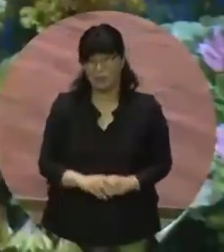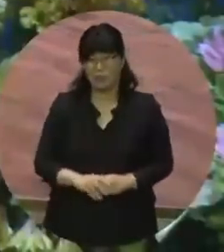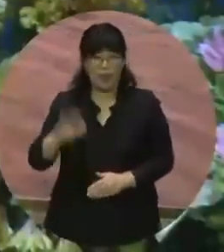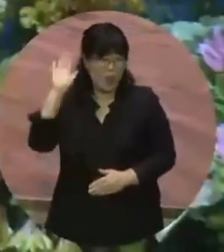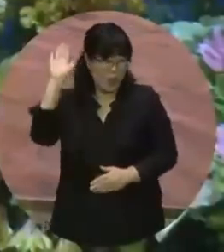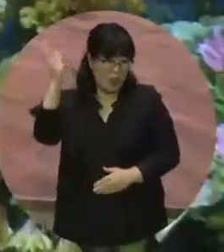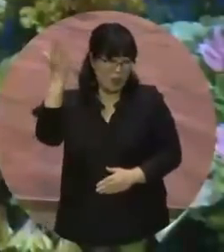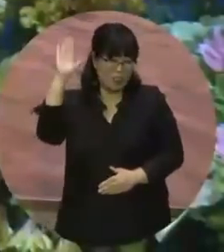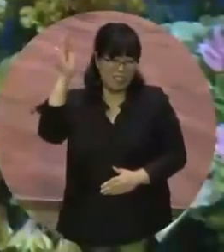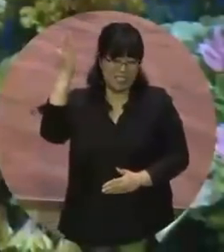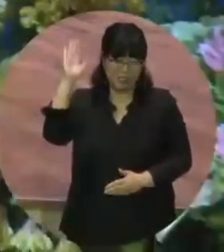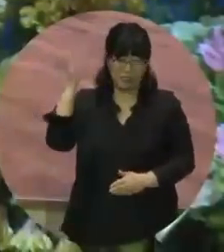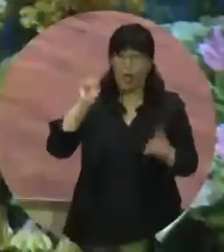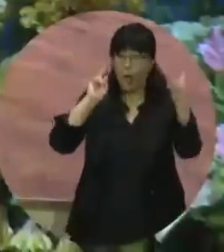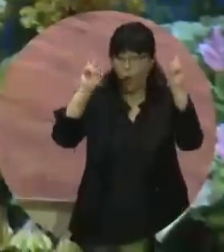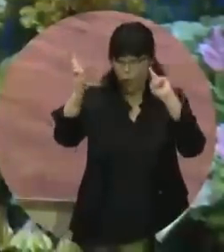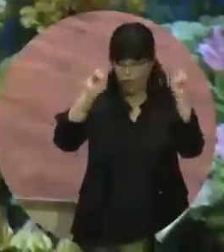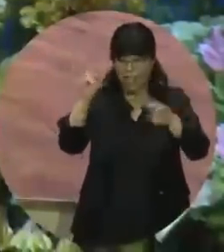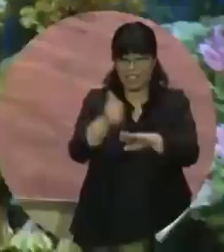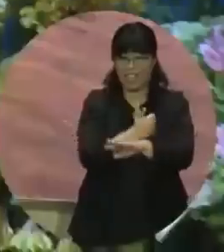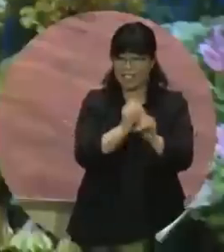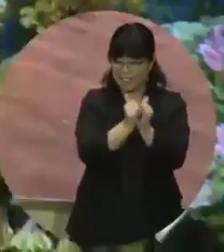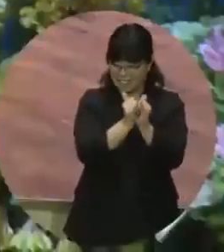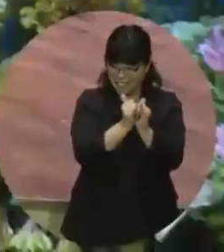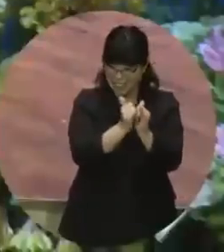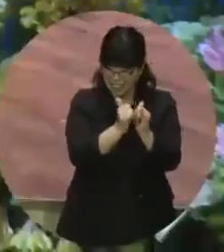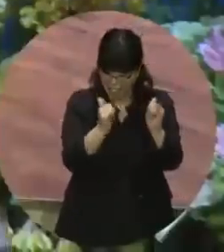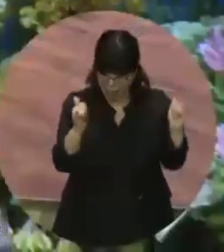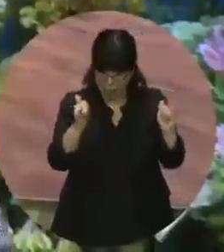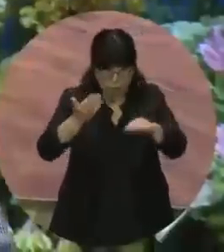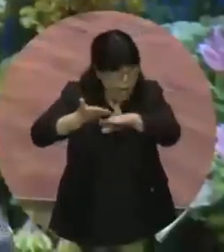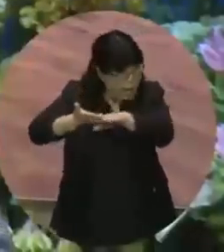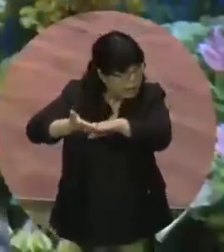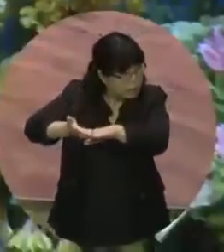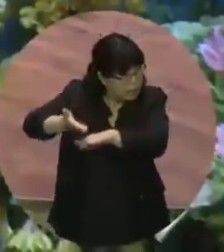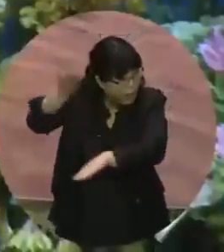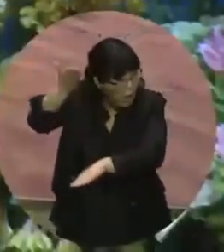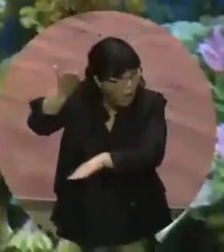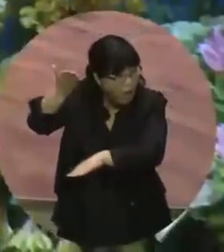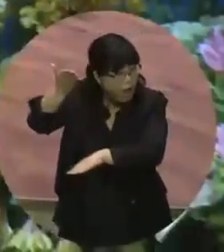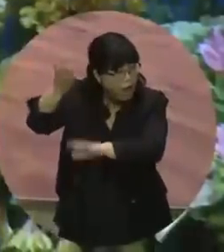거부감이 많답니다. 꼰대 상사. 꼰대 특징이 뭐냐?